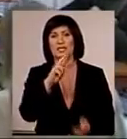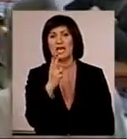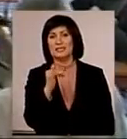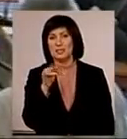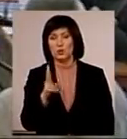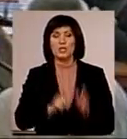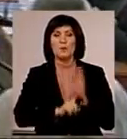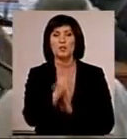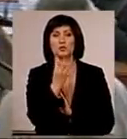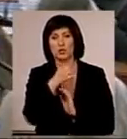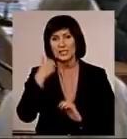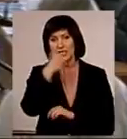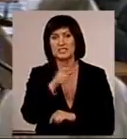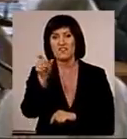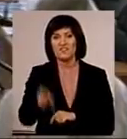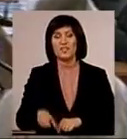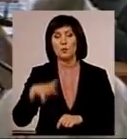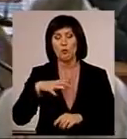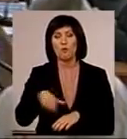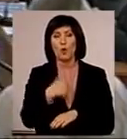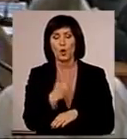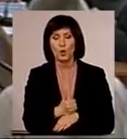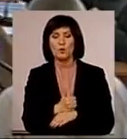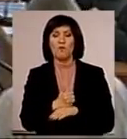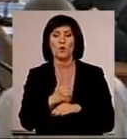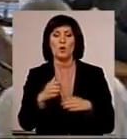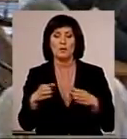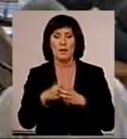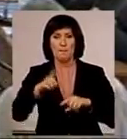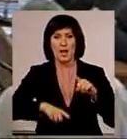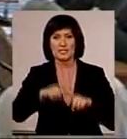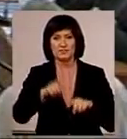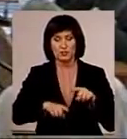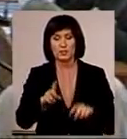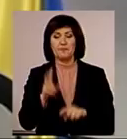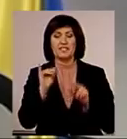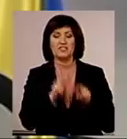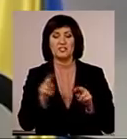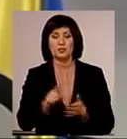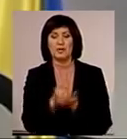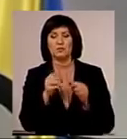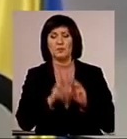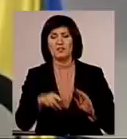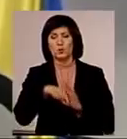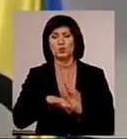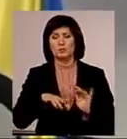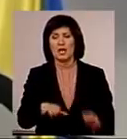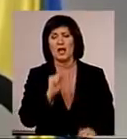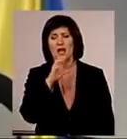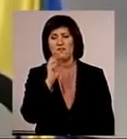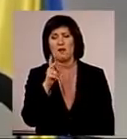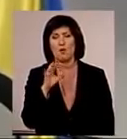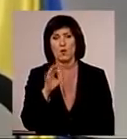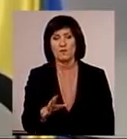початку 2014-го він був головою політради партії «Батьківщина». Також свідчити сьогодні має міністр внутрішніх справ Арсен